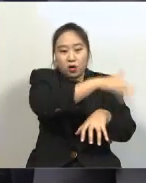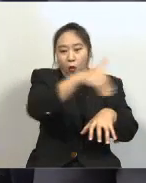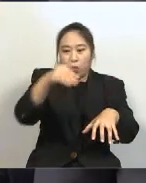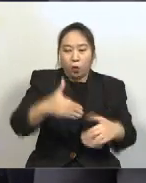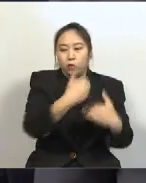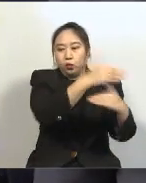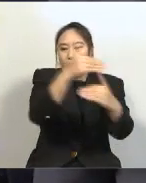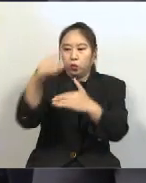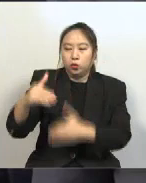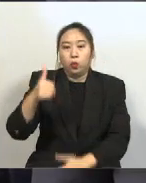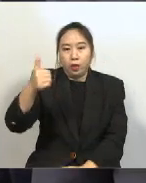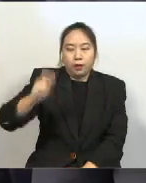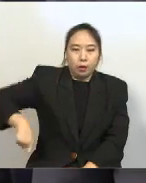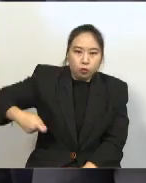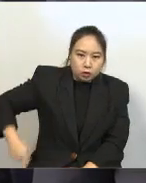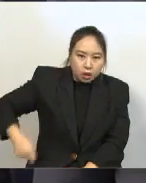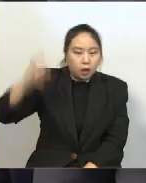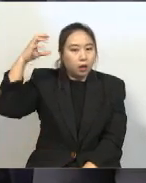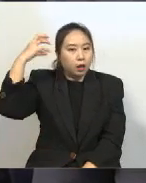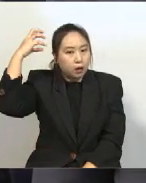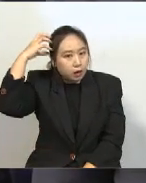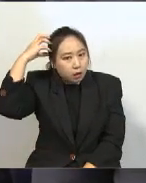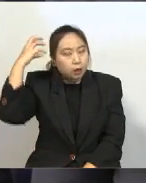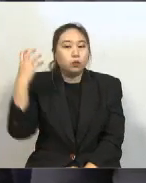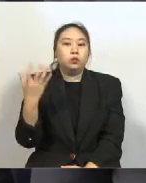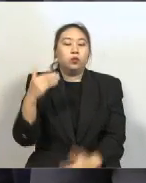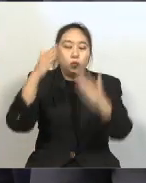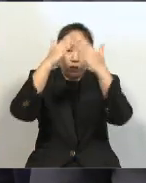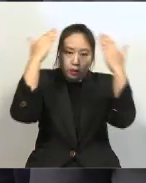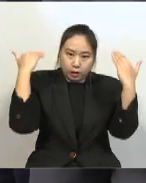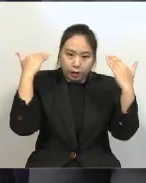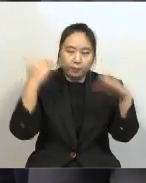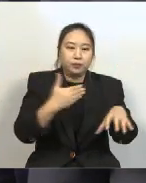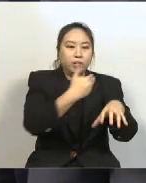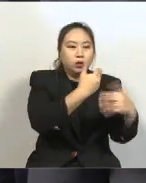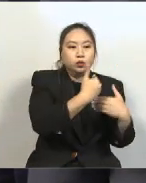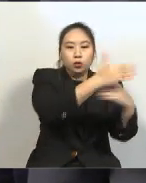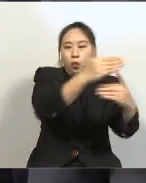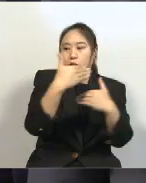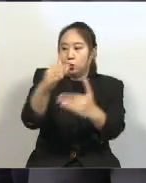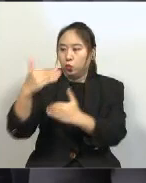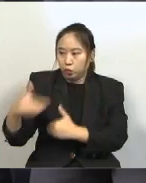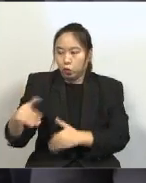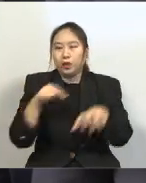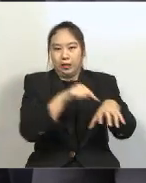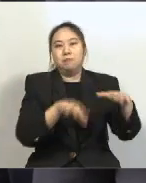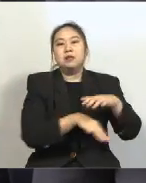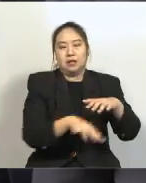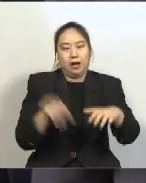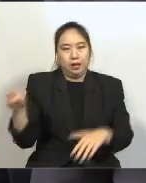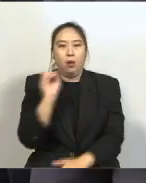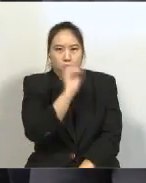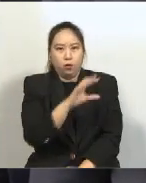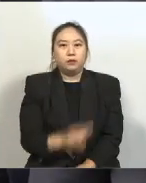าจะเป็นกัมพูชาลาวทางด้านของเวียดนามนะครับเพราะฉะนั้นก็จะเป็นฐานนี่คือสิ่งที่เขายืนยัน